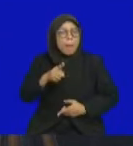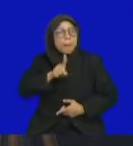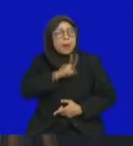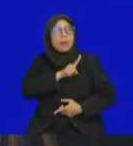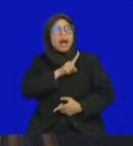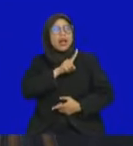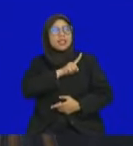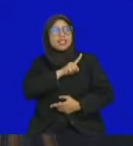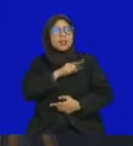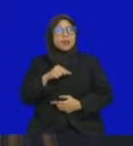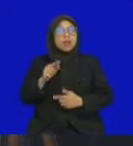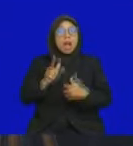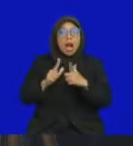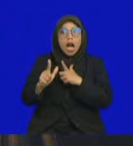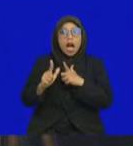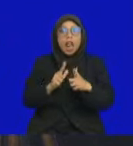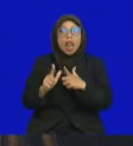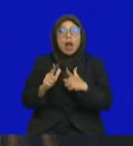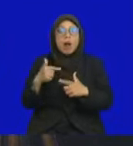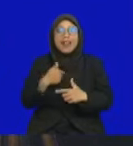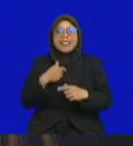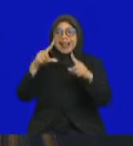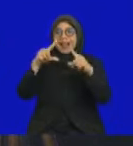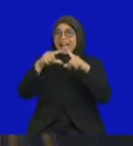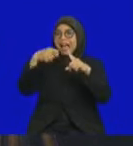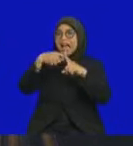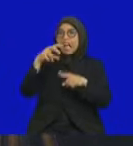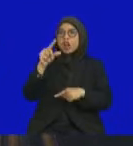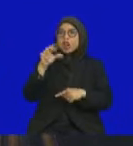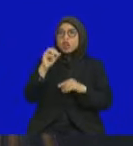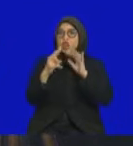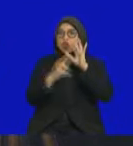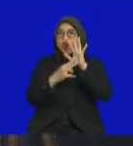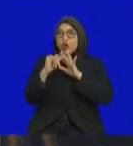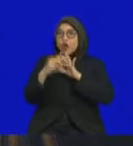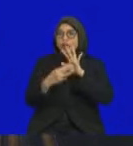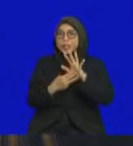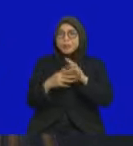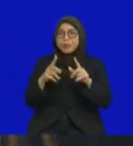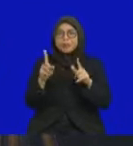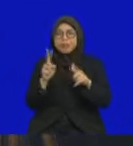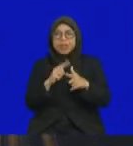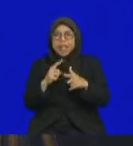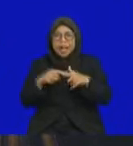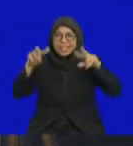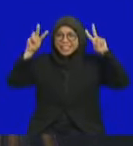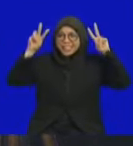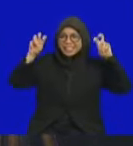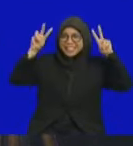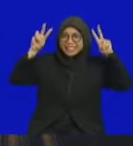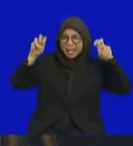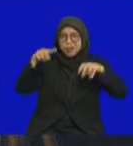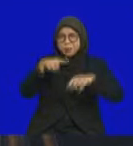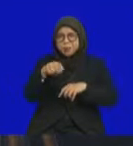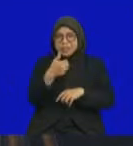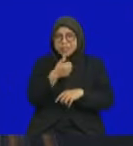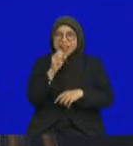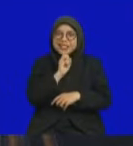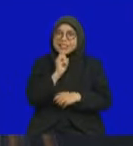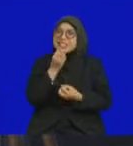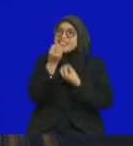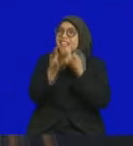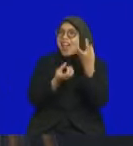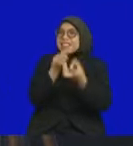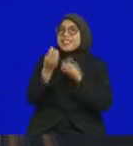pribadi jika ada akronim singkatan atau istilah asing Mohon untuk dijelaskan terlebih